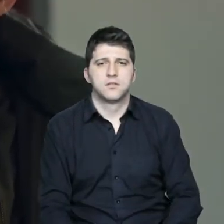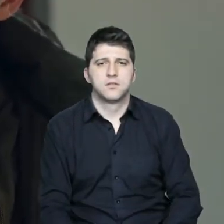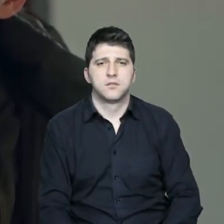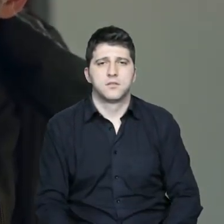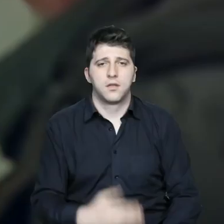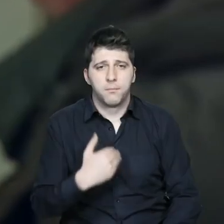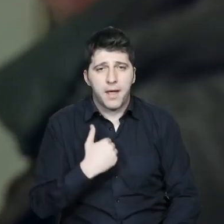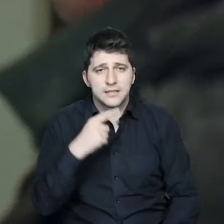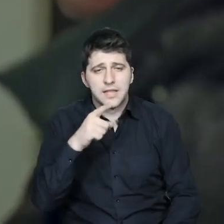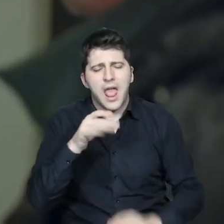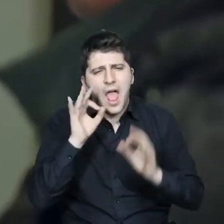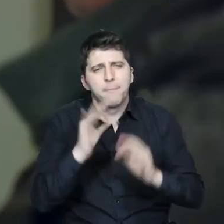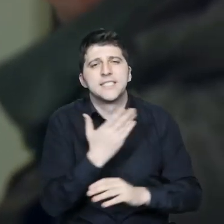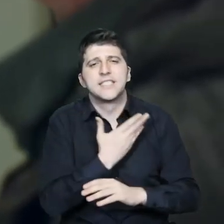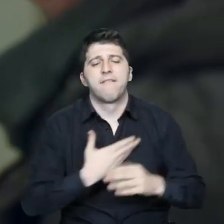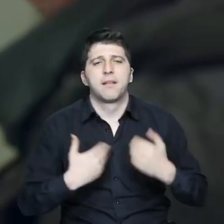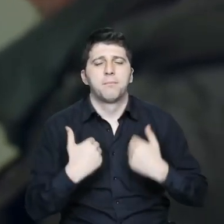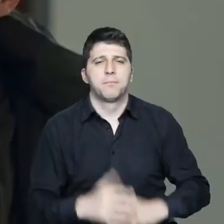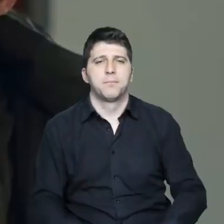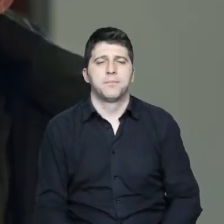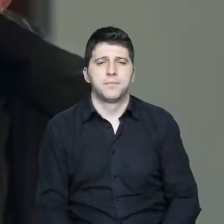Ben seni hep sevdim.